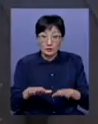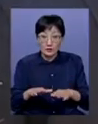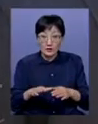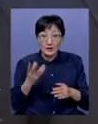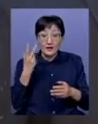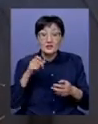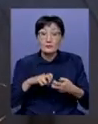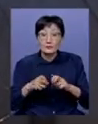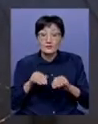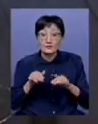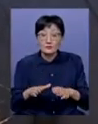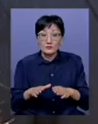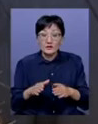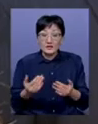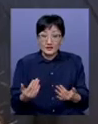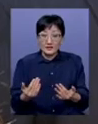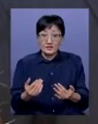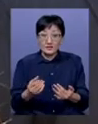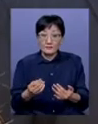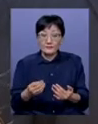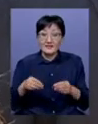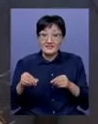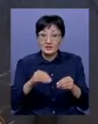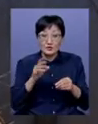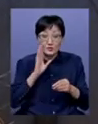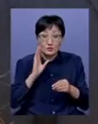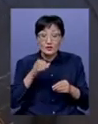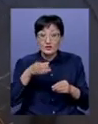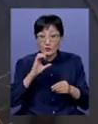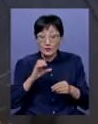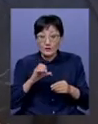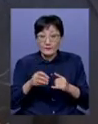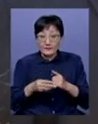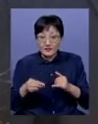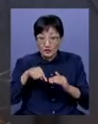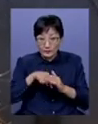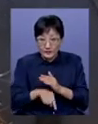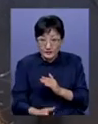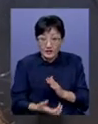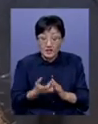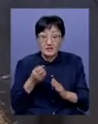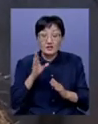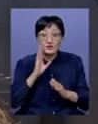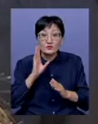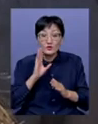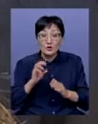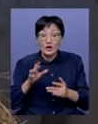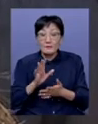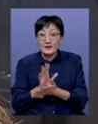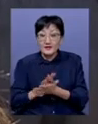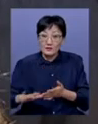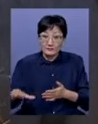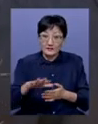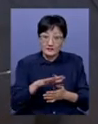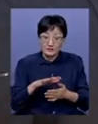Құдық қазып, аха, тұзды су ішіп отырмыз. Шыны керек ауыз судан же. Жердің түбінен шыққан тұзды судан ішіп отырмыз. Мусор жан жақтың